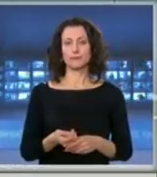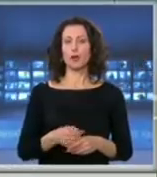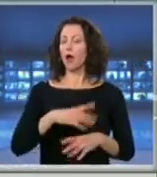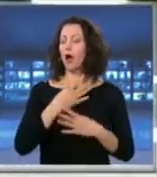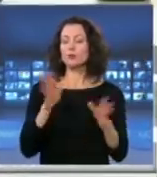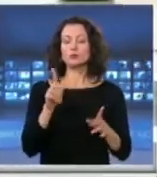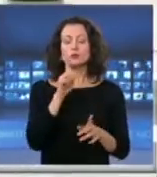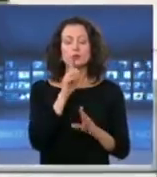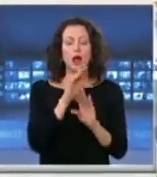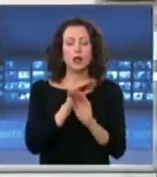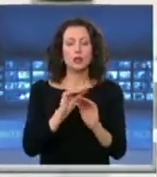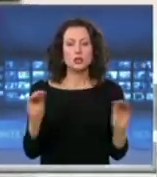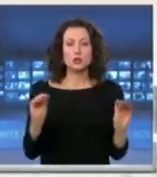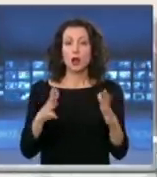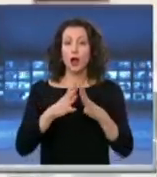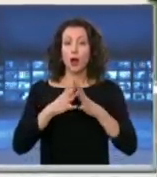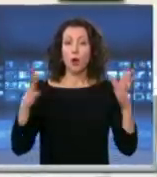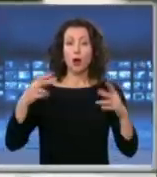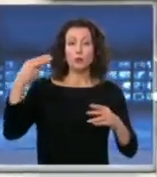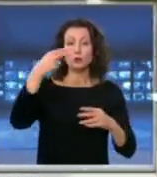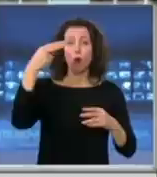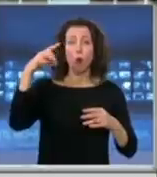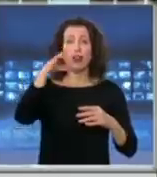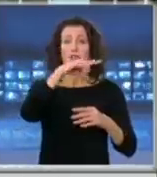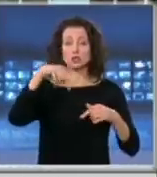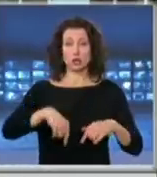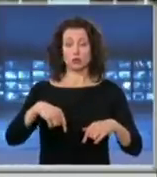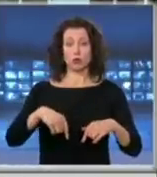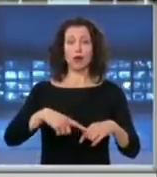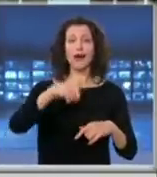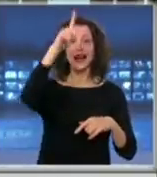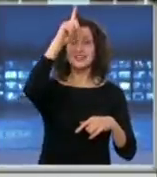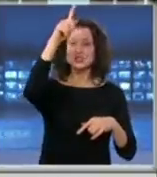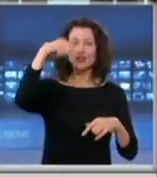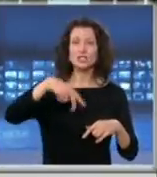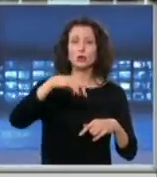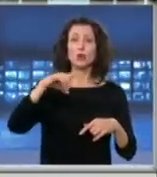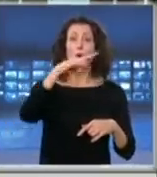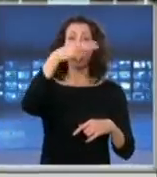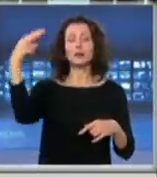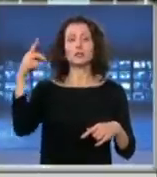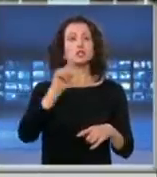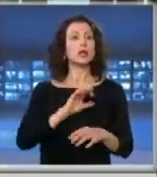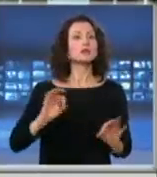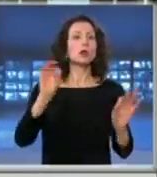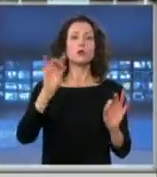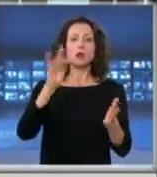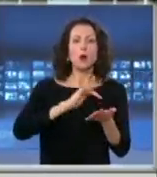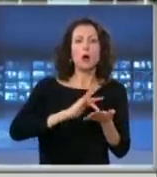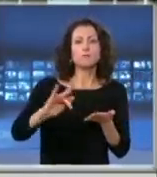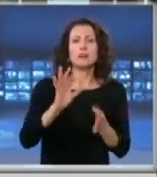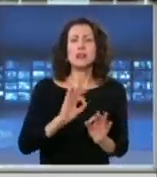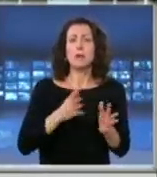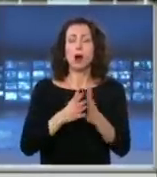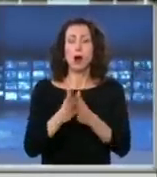Абсолютна тишина. Най-голямото летище у нас също търпи загуби. Столичното летище никога не е било толкова пусто. Пътникопотокът през месец март